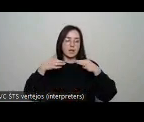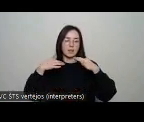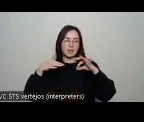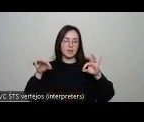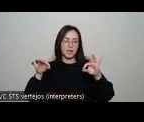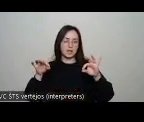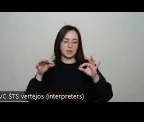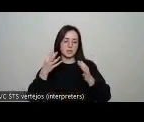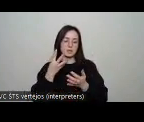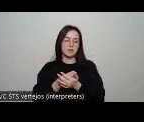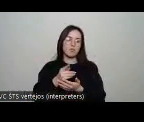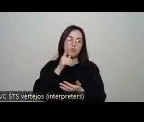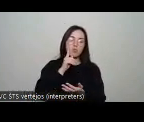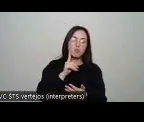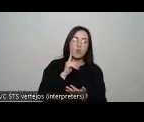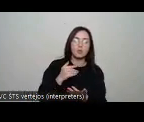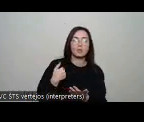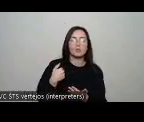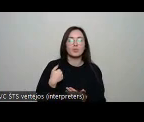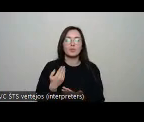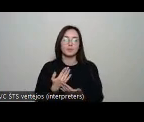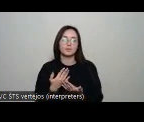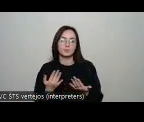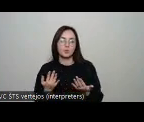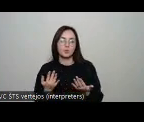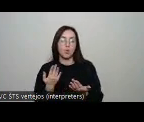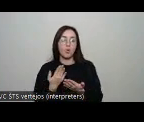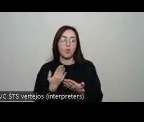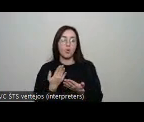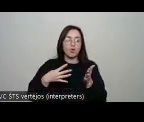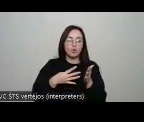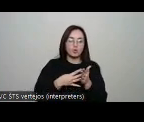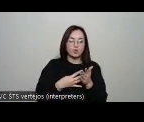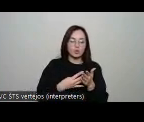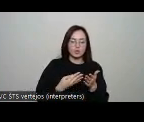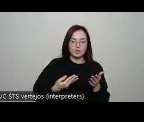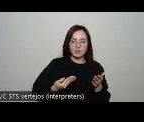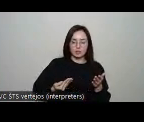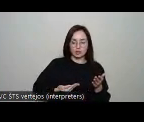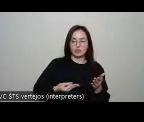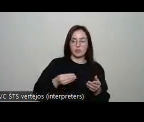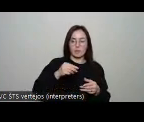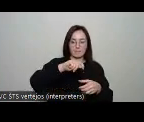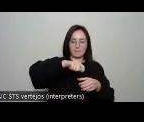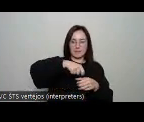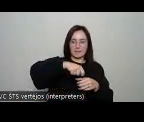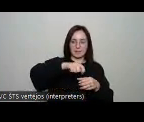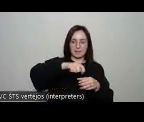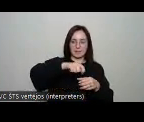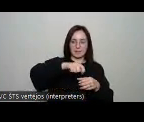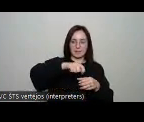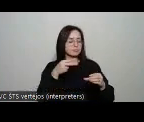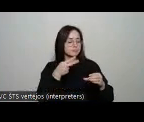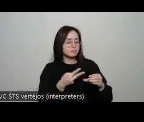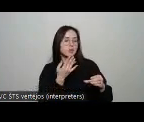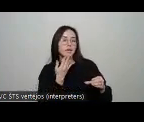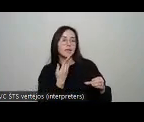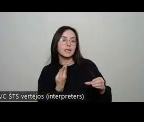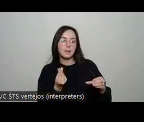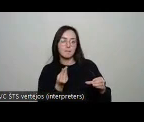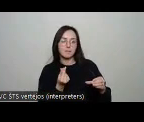ir todėl, kad kontroliuoti fizinį piniginę galbūt lengviau negu teorinę, negu kredito